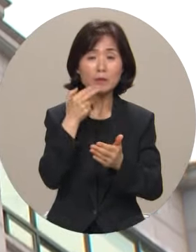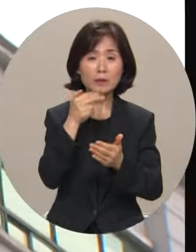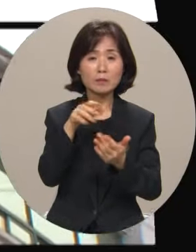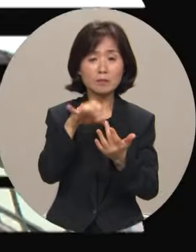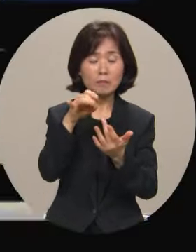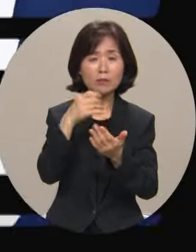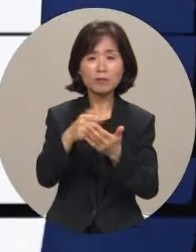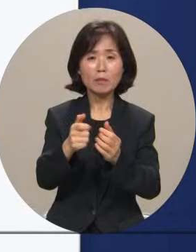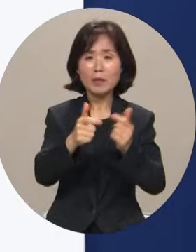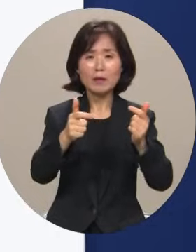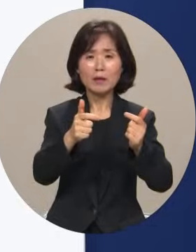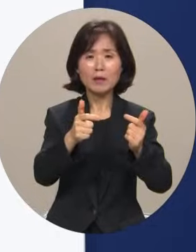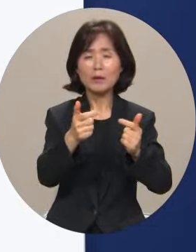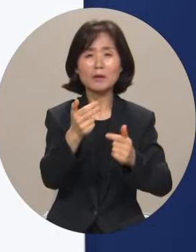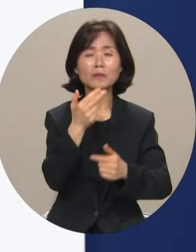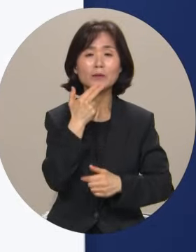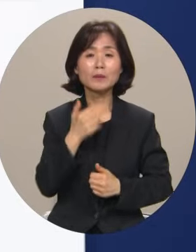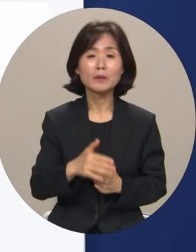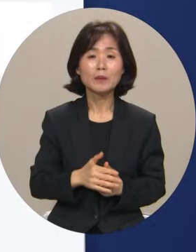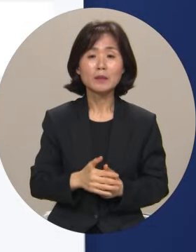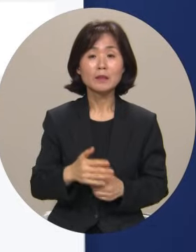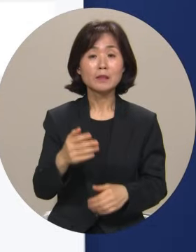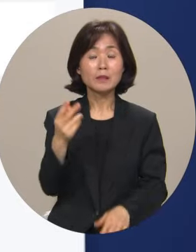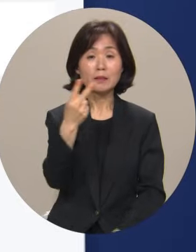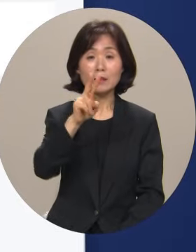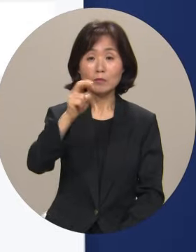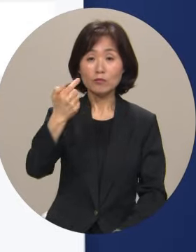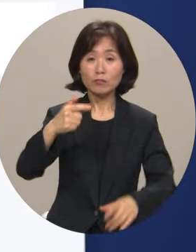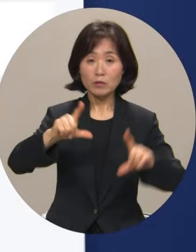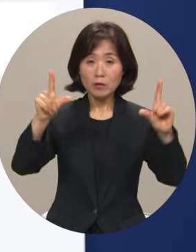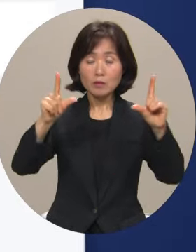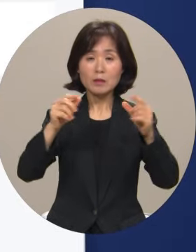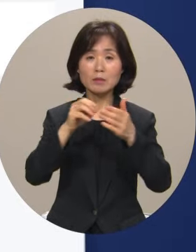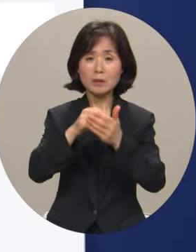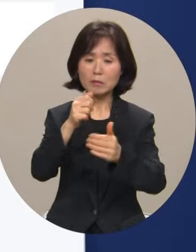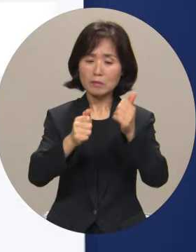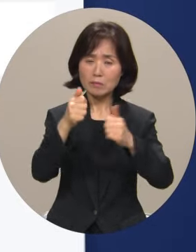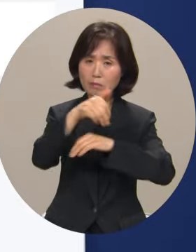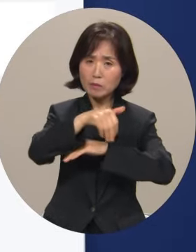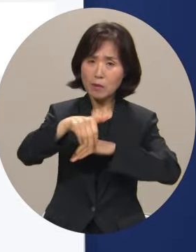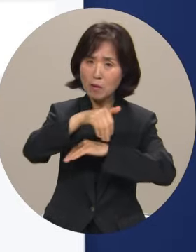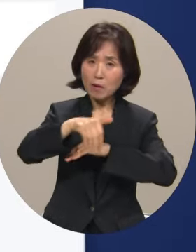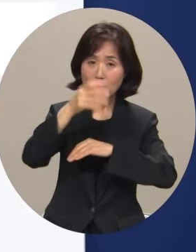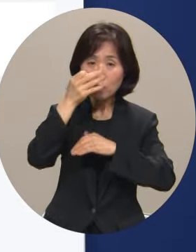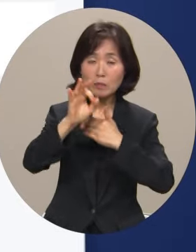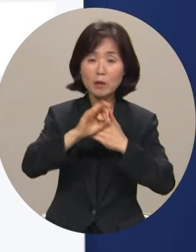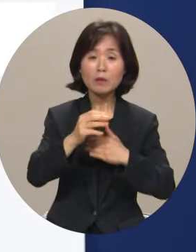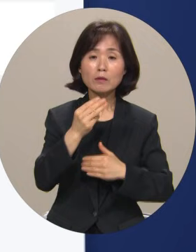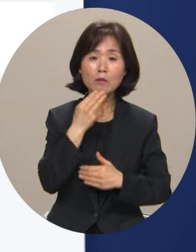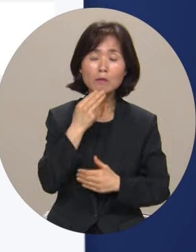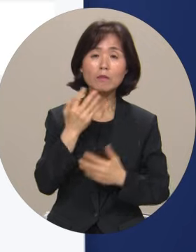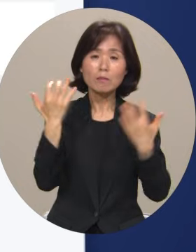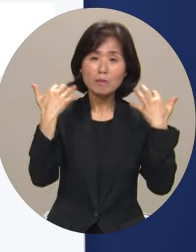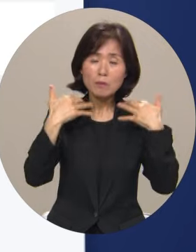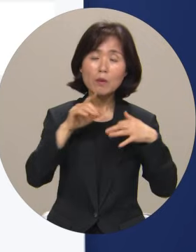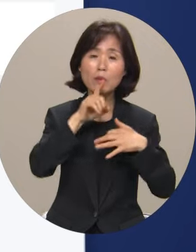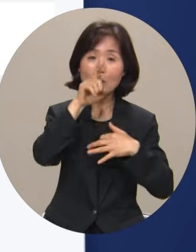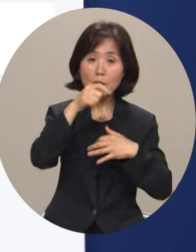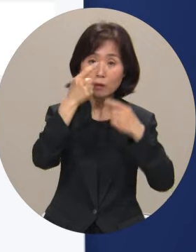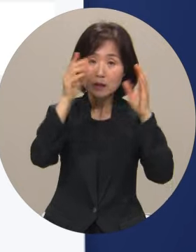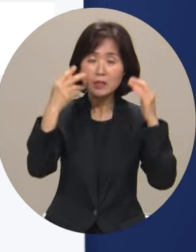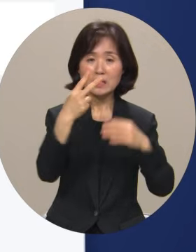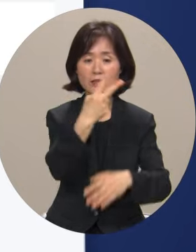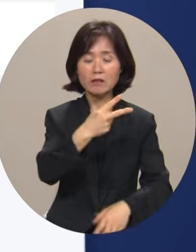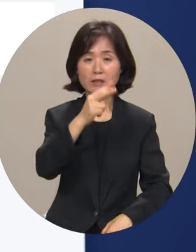나타났습니다 최근 발표된 2026 년도 입학전형 시행 계획을 보면 서울대와 연세대 고려대는 2024학년도